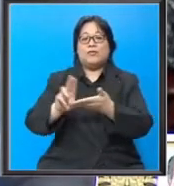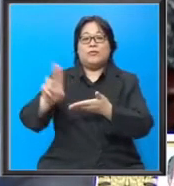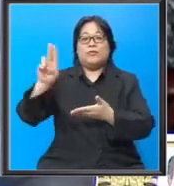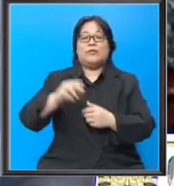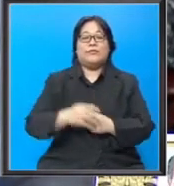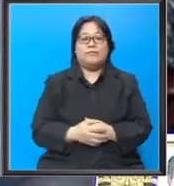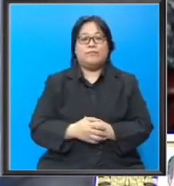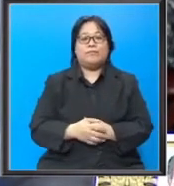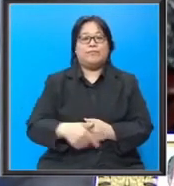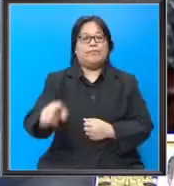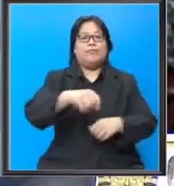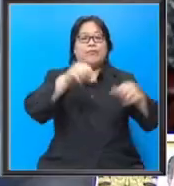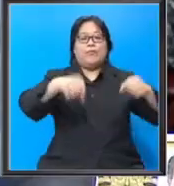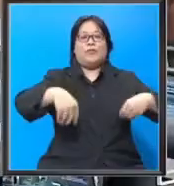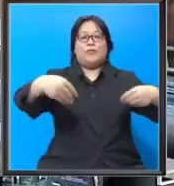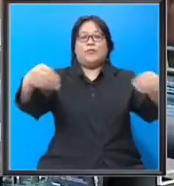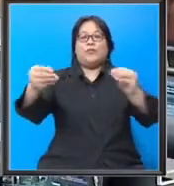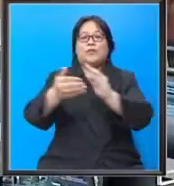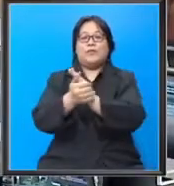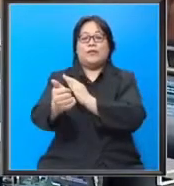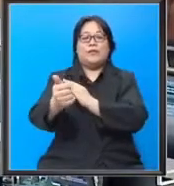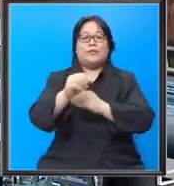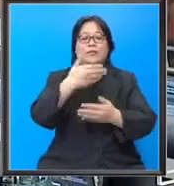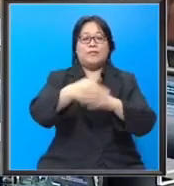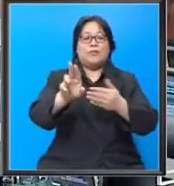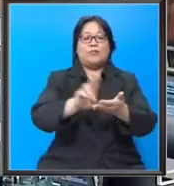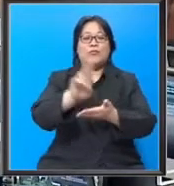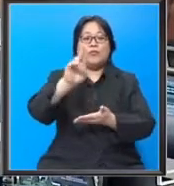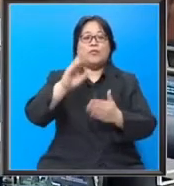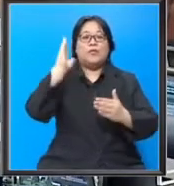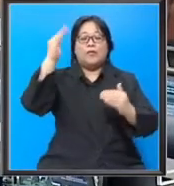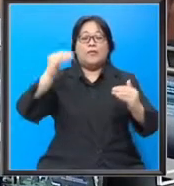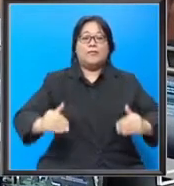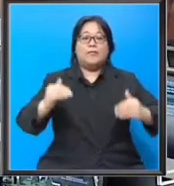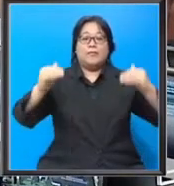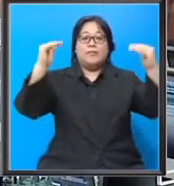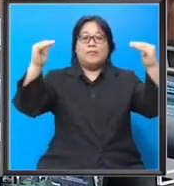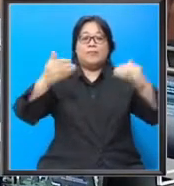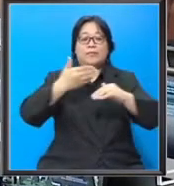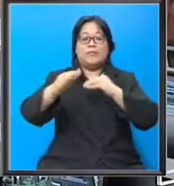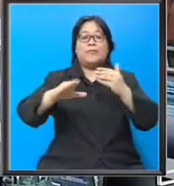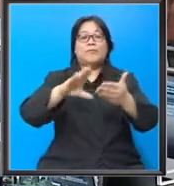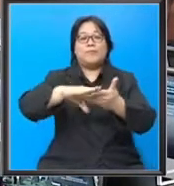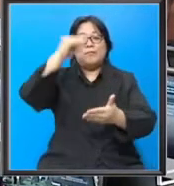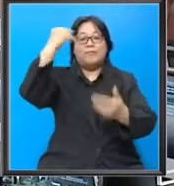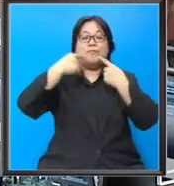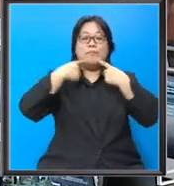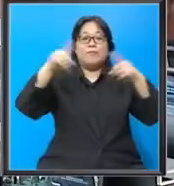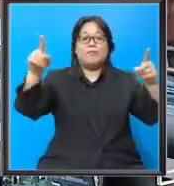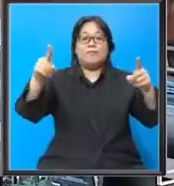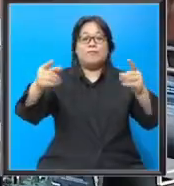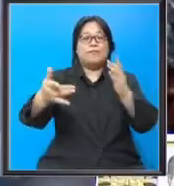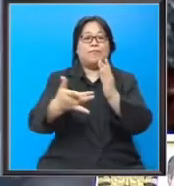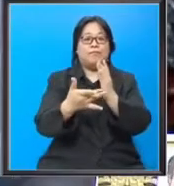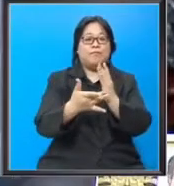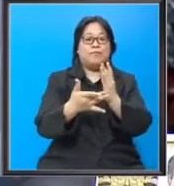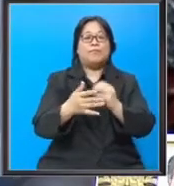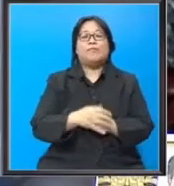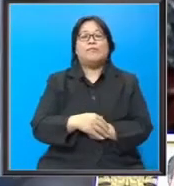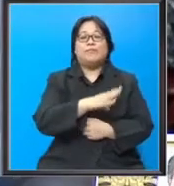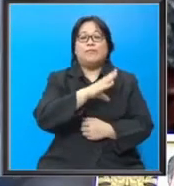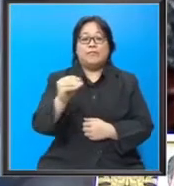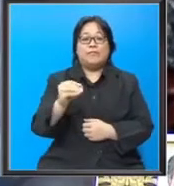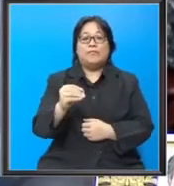nilai kebo Depa saran graduan akan meningkat setelah mereka berjaya menguasai kemahiran teknik old tertentu